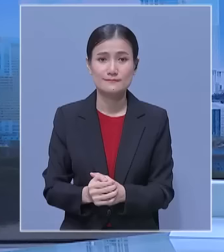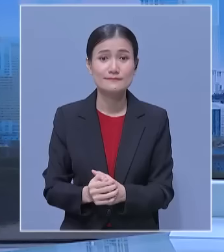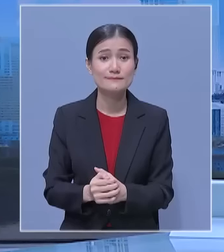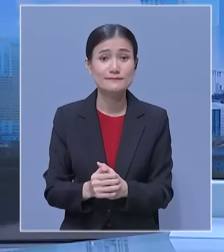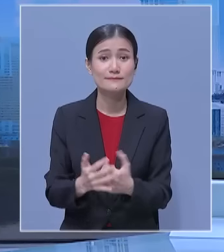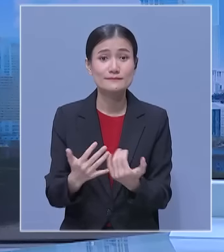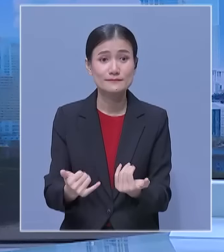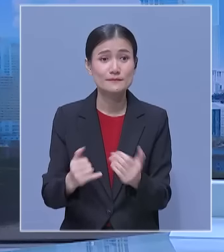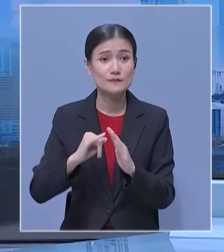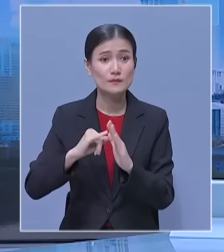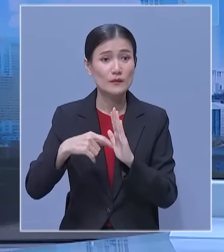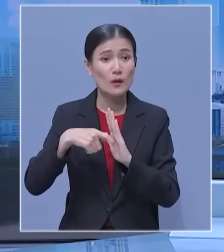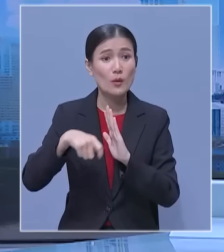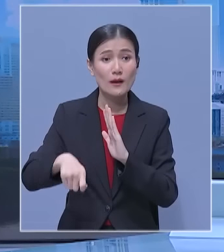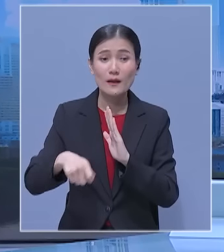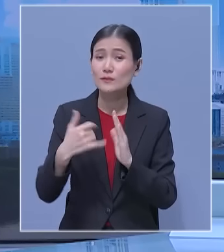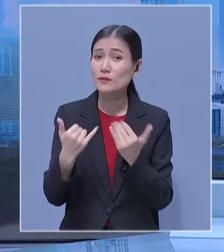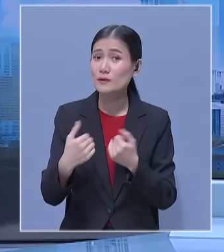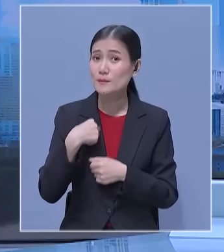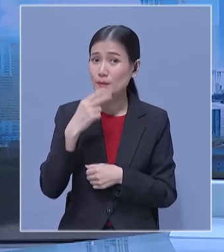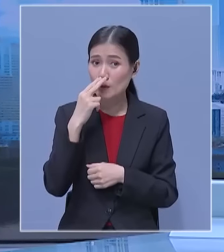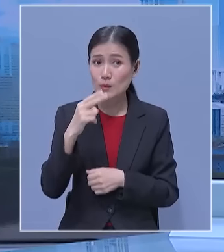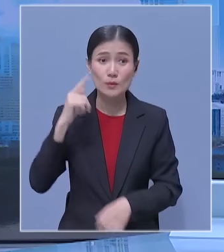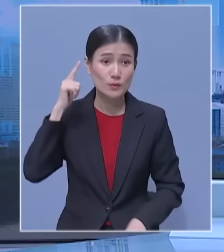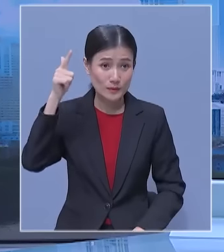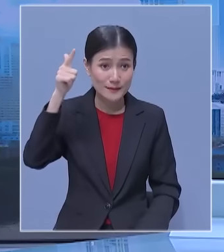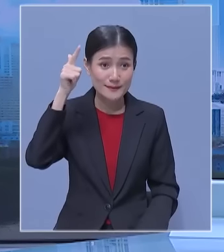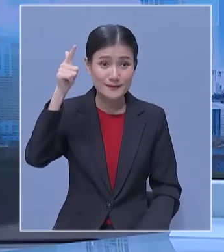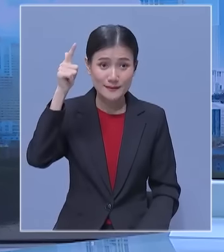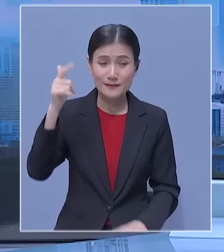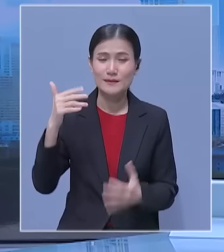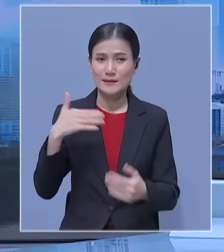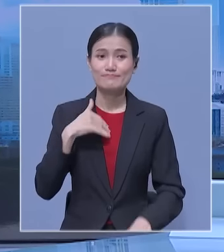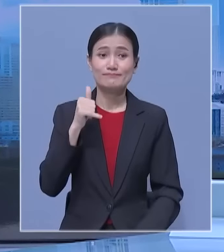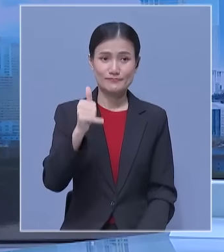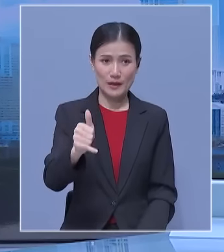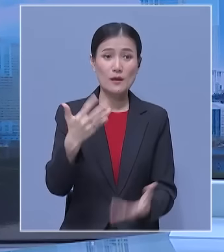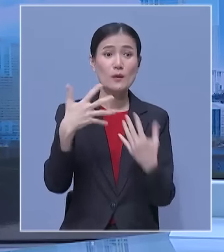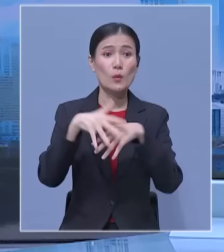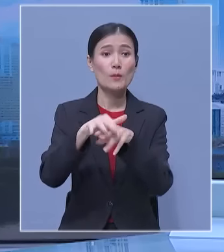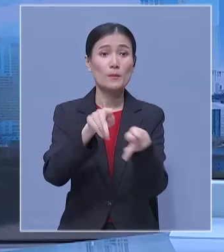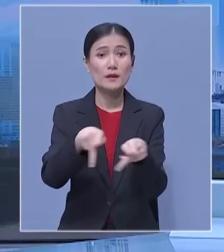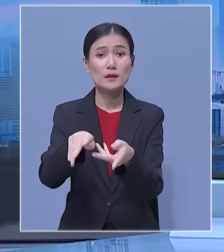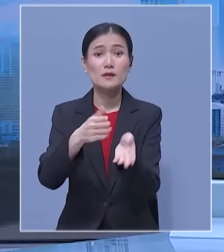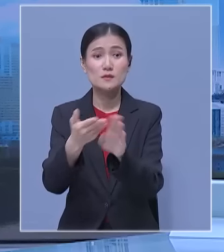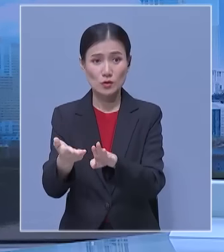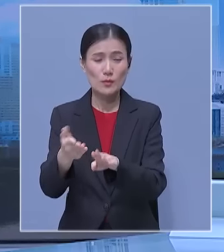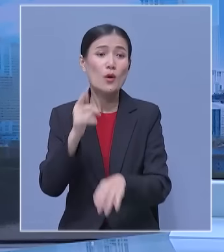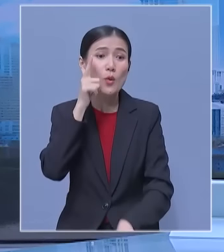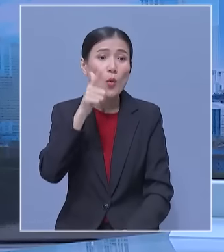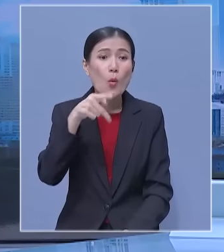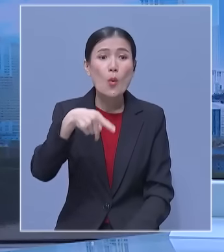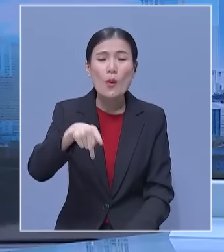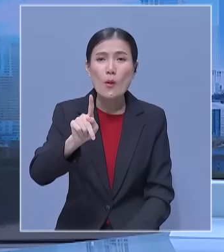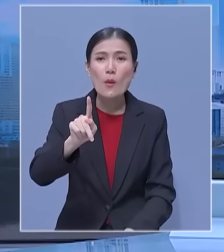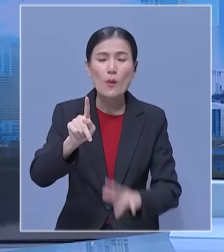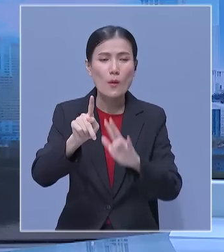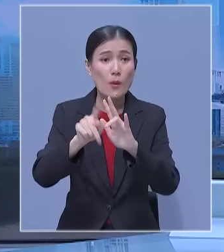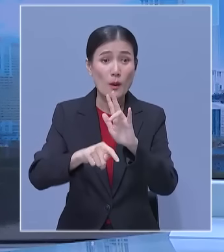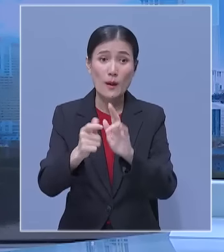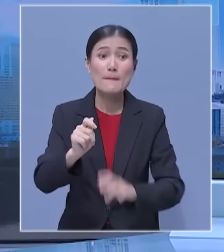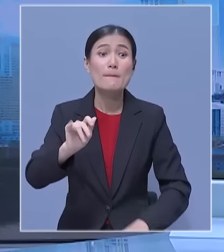ไปที่จังหวัดนครราชสีมากันบ้างนะคะเพราะว่านายทักษิณเนี่ยก็ได้เดินทางไปร่วมงานศพของนายวิชัยหรือว่าลุงป๊อกซึ่งเป็นคนขับร